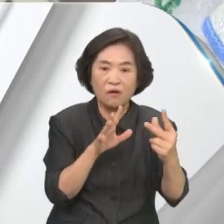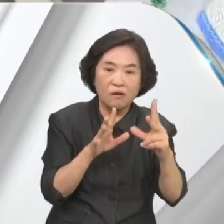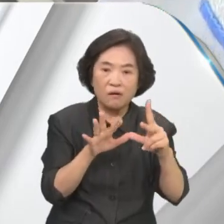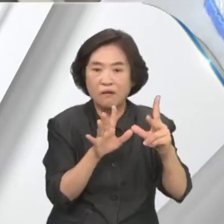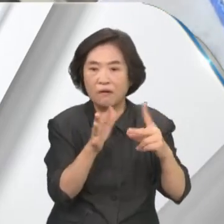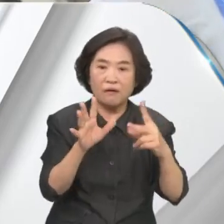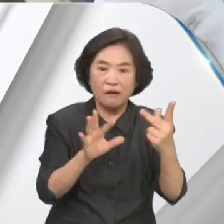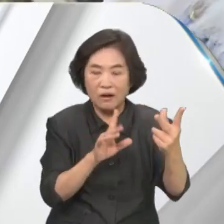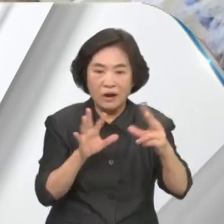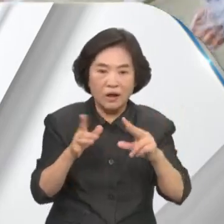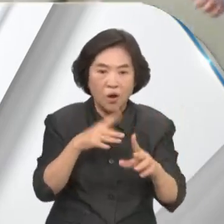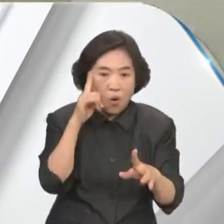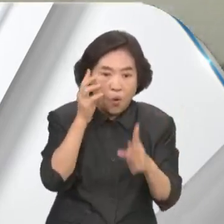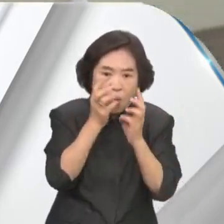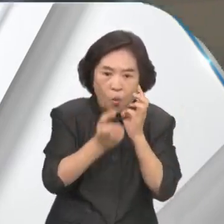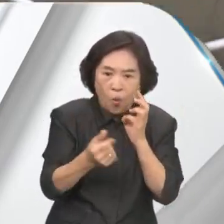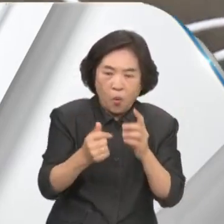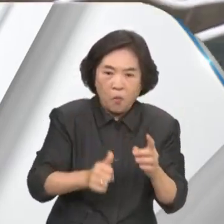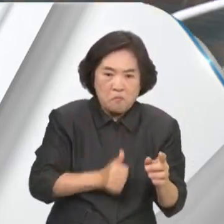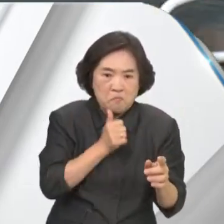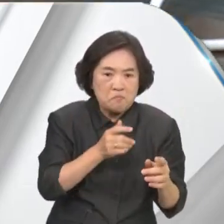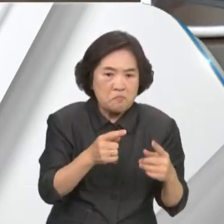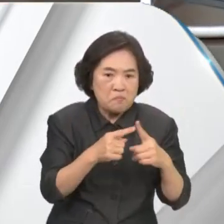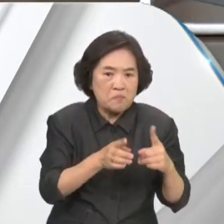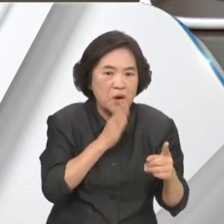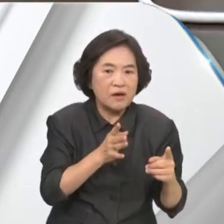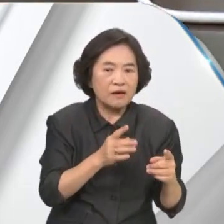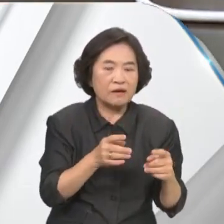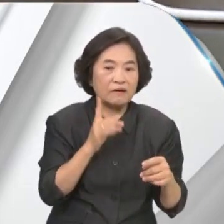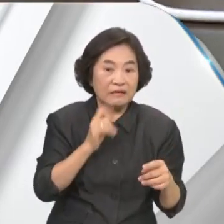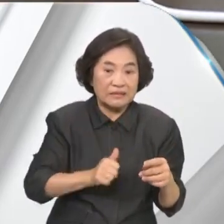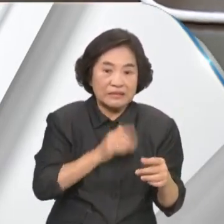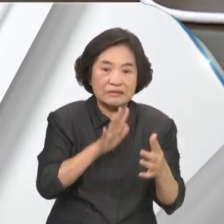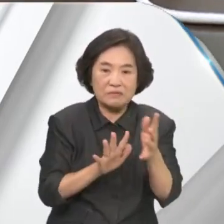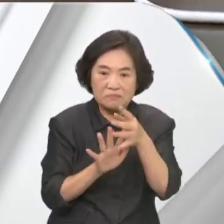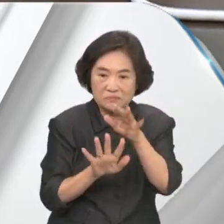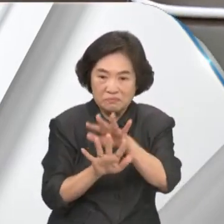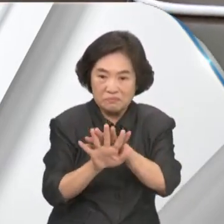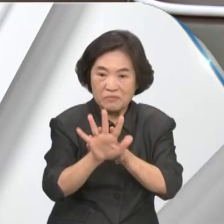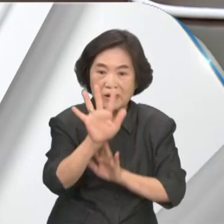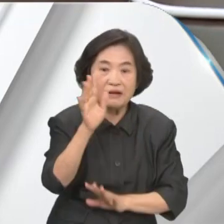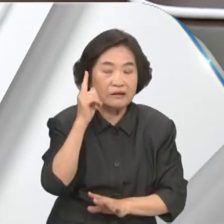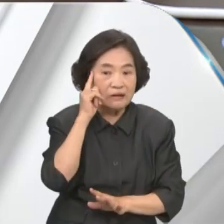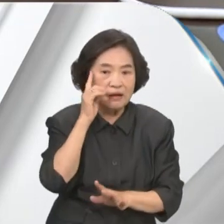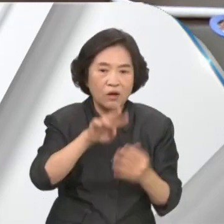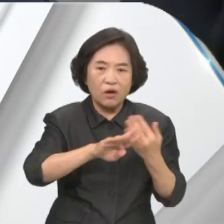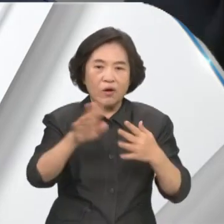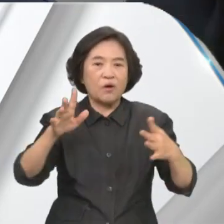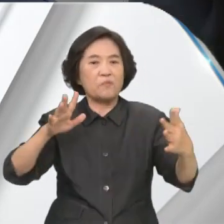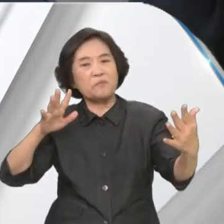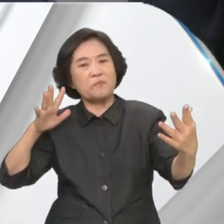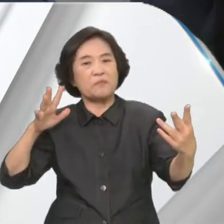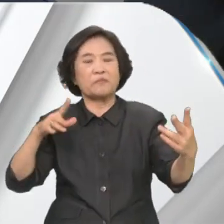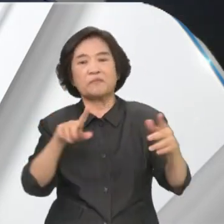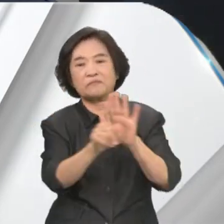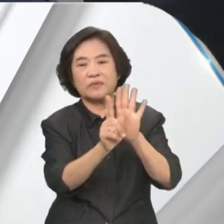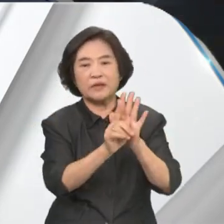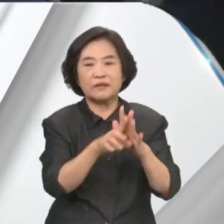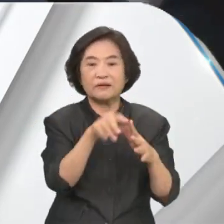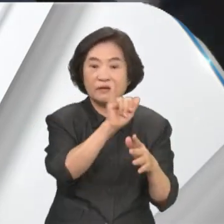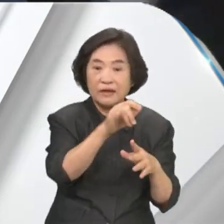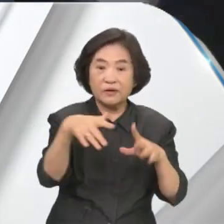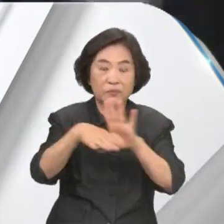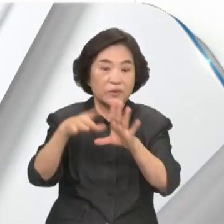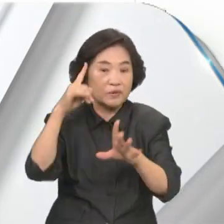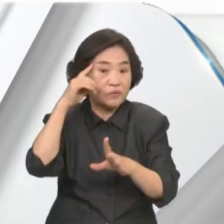的，通常做到动摇，就像真人样的，大部分指挥数立的感应，做得演员的表演，按用 AI 同文创